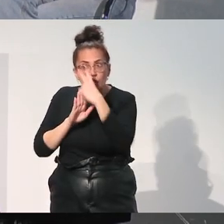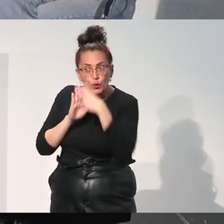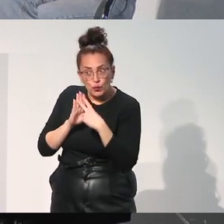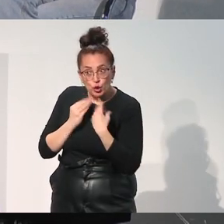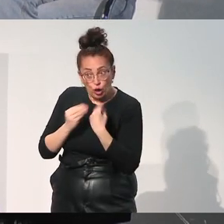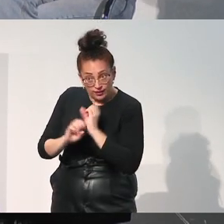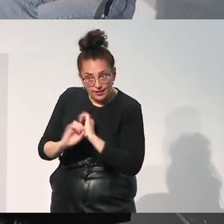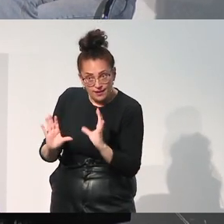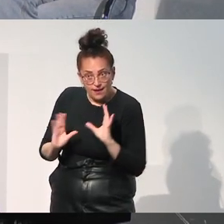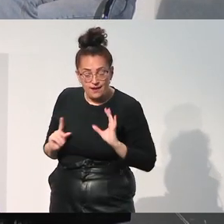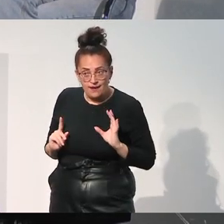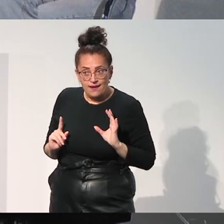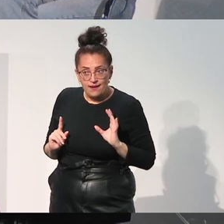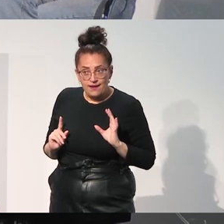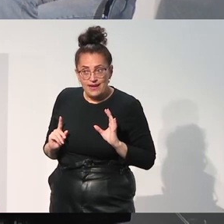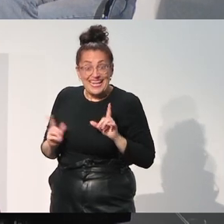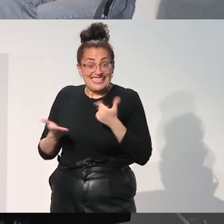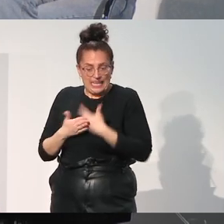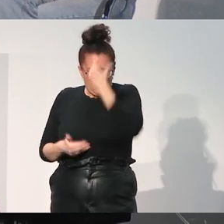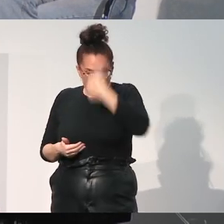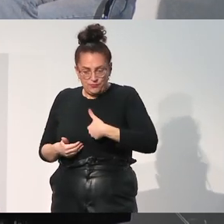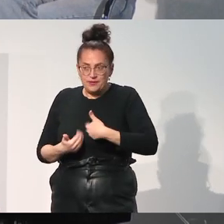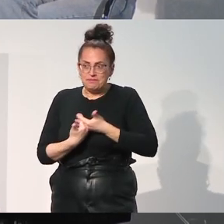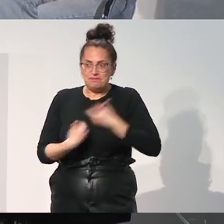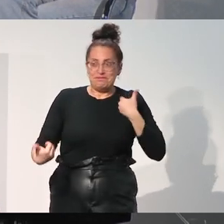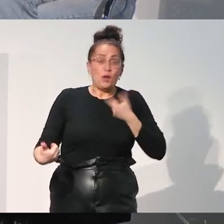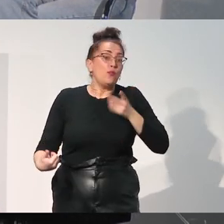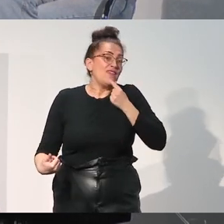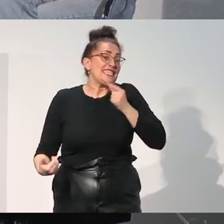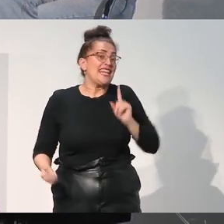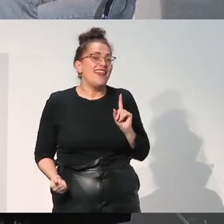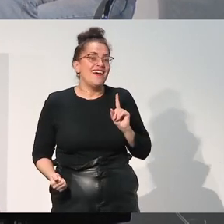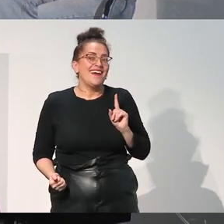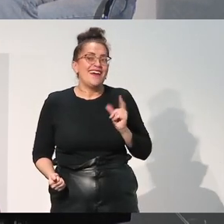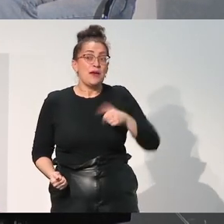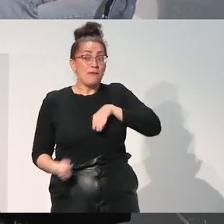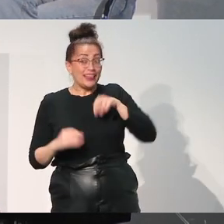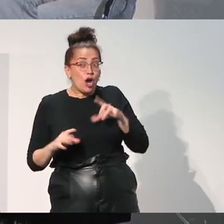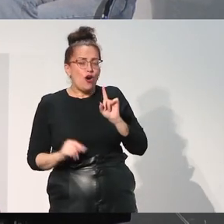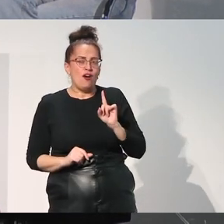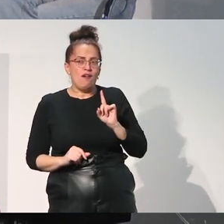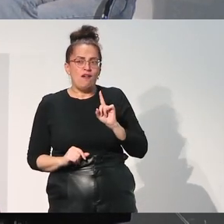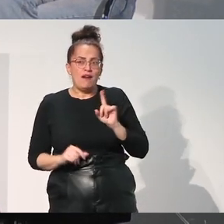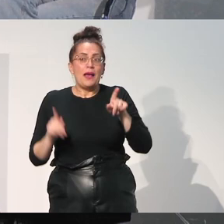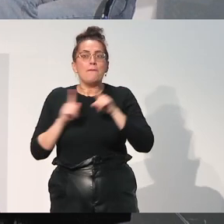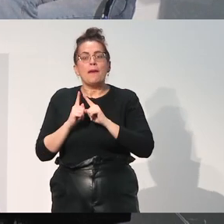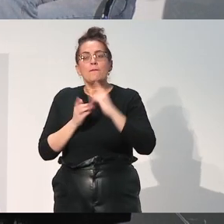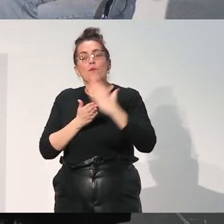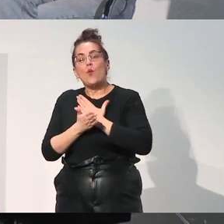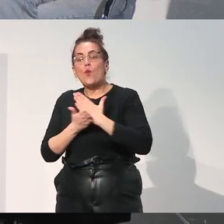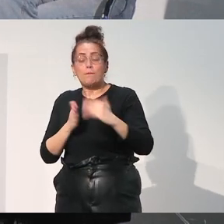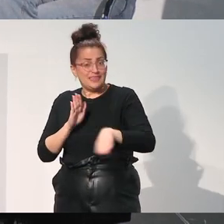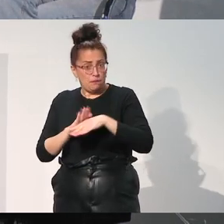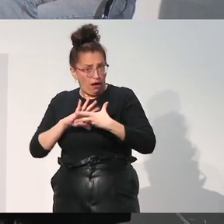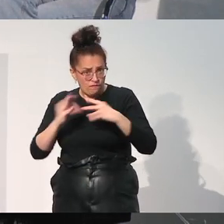je crois que la scansion m'est venue naturellement. Je ne pensais absolument pas écrire un poème au début, hein. C'était pas du tout ça.